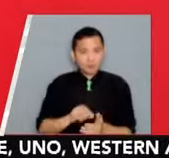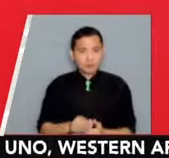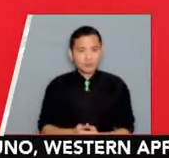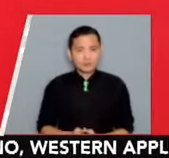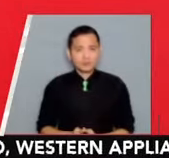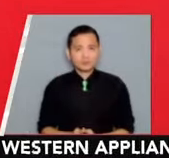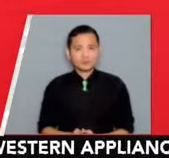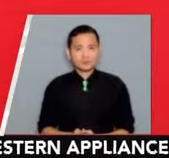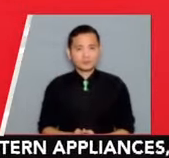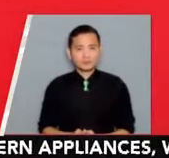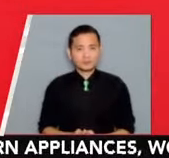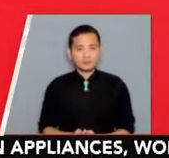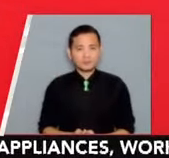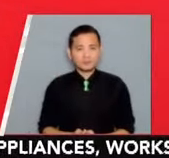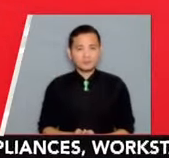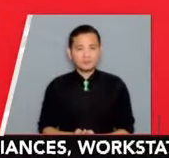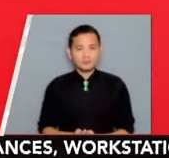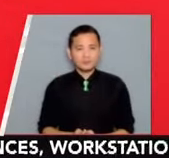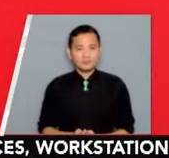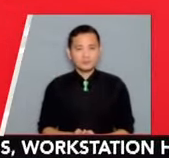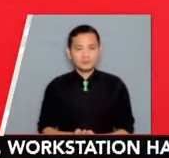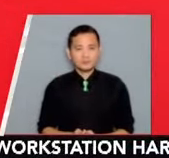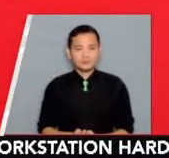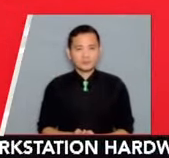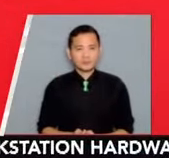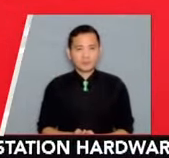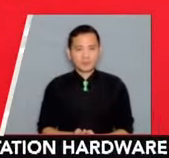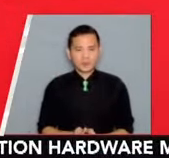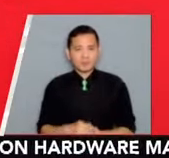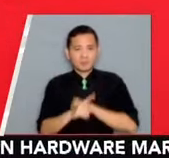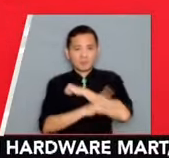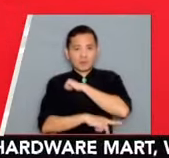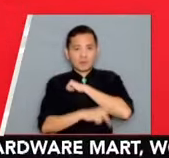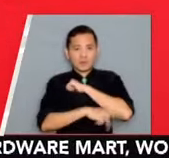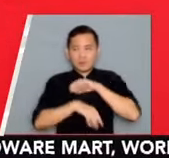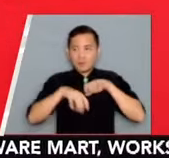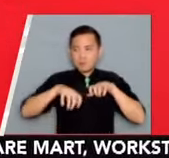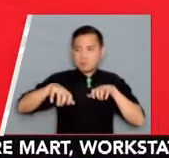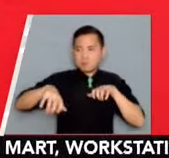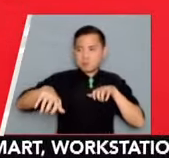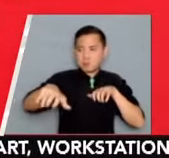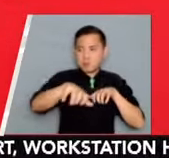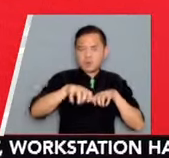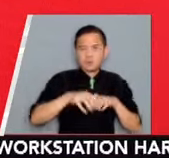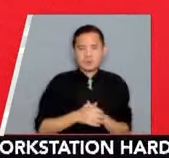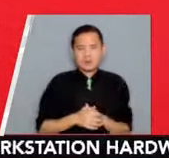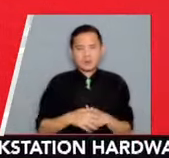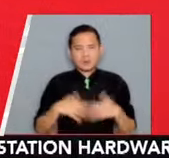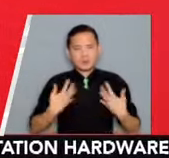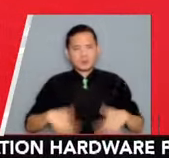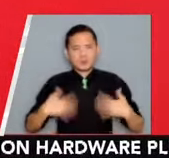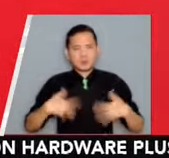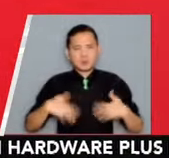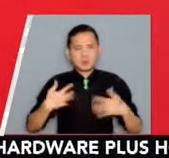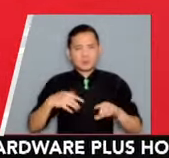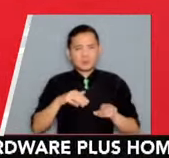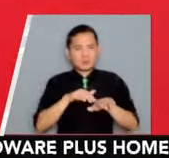Ang pagpapaunlad sa mga kalapit na probinsya ang isa sa mga nakikitang solusyon ni Pangulong Bongbong Marcos sa matinding traffic sa Metro